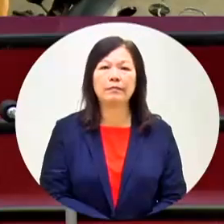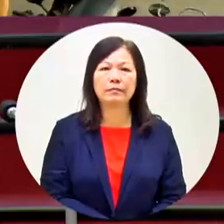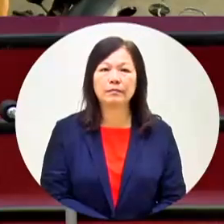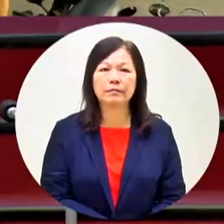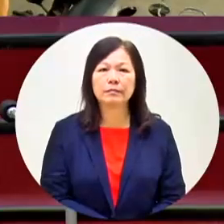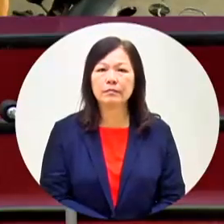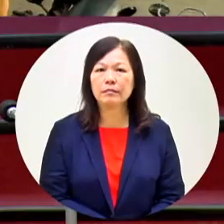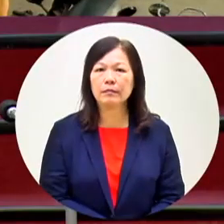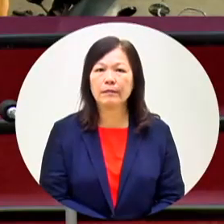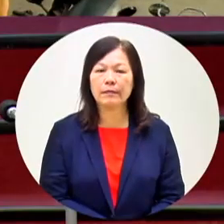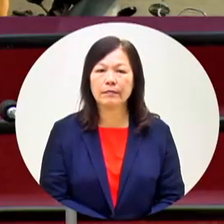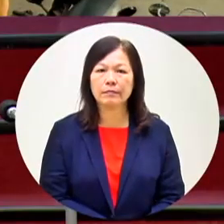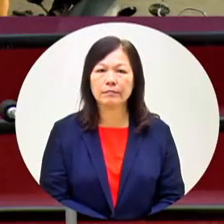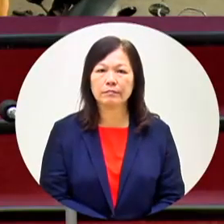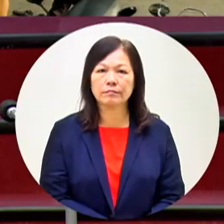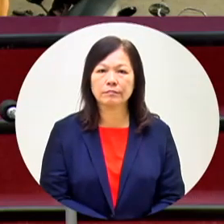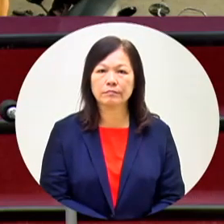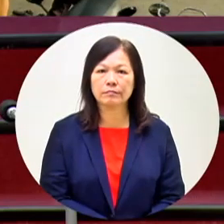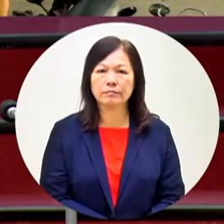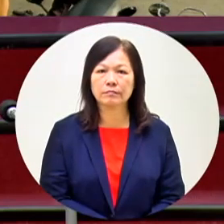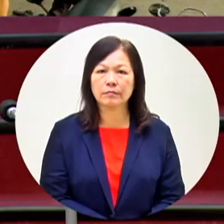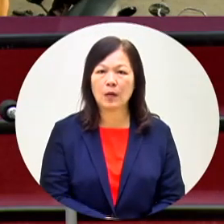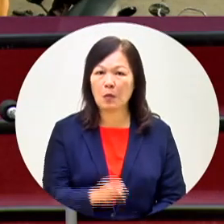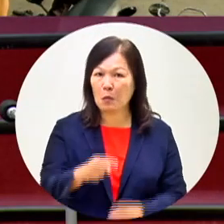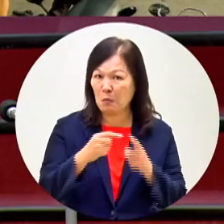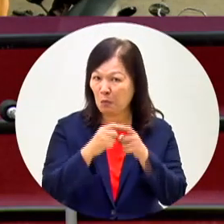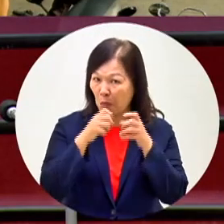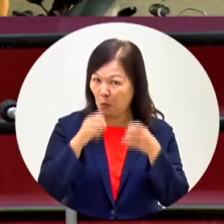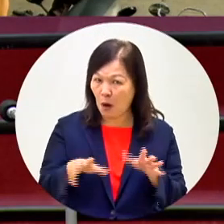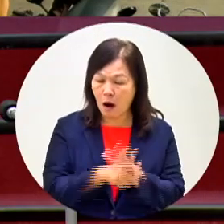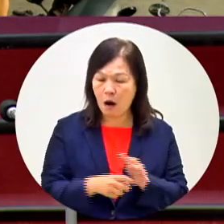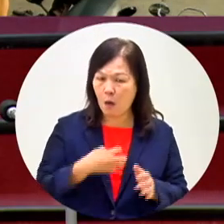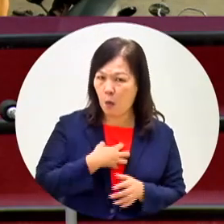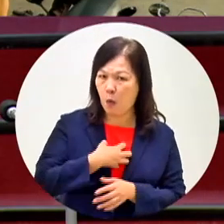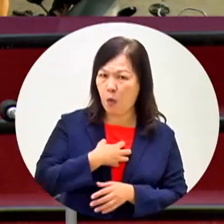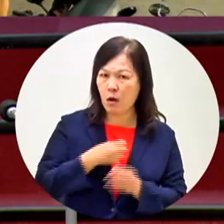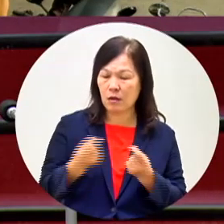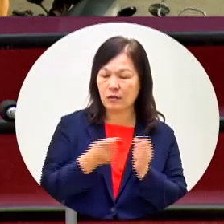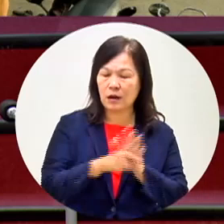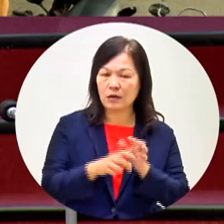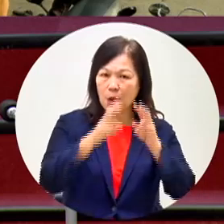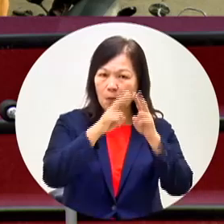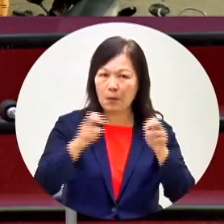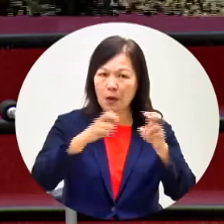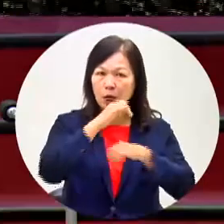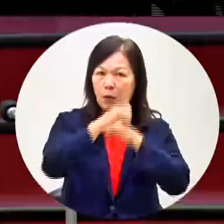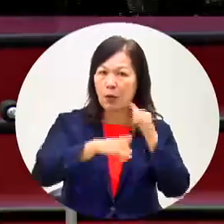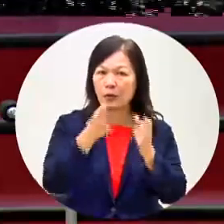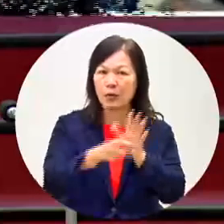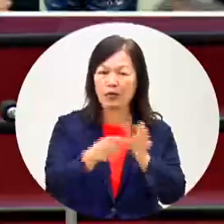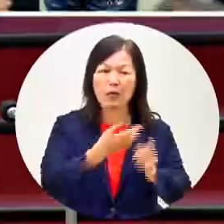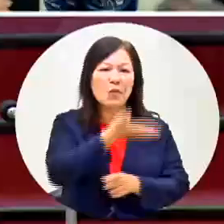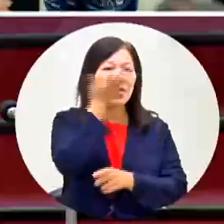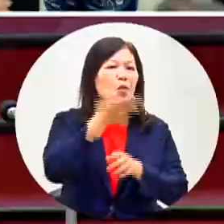我只有坐人无，也是做咱挂香的款，要坐暗时去佚佗的款，来，过来有一张。